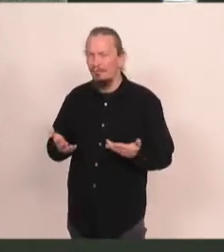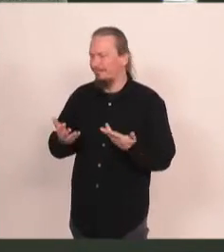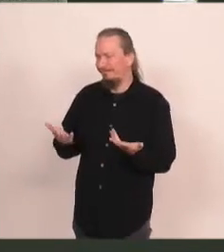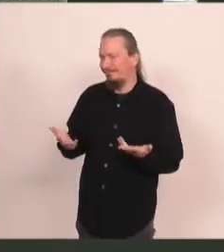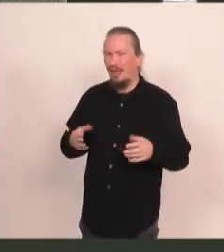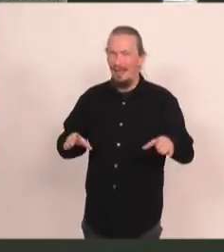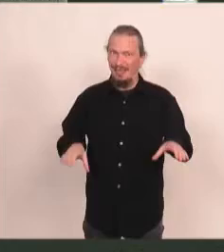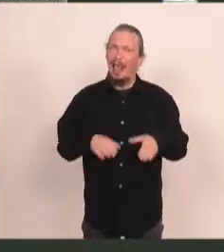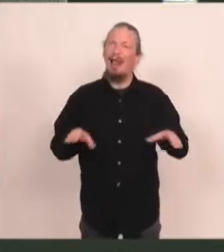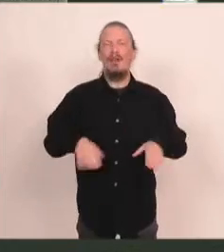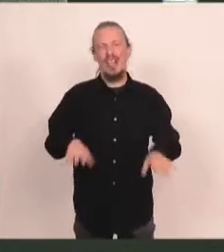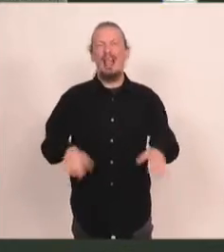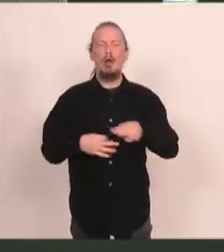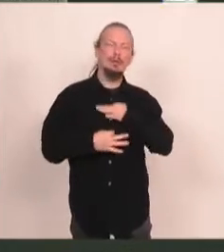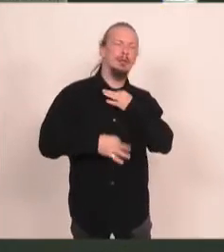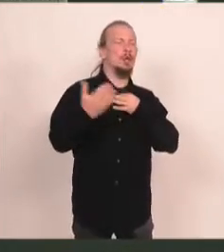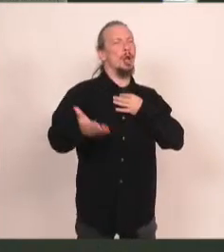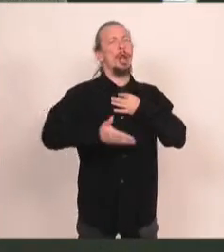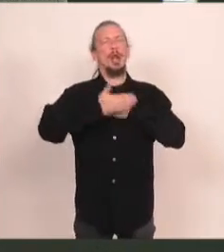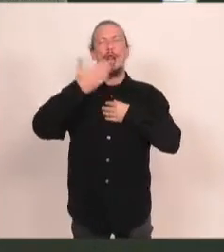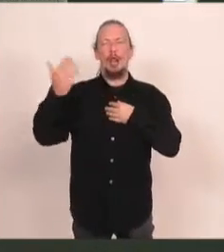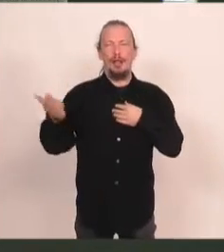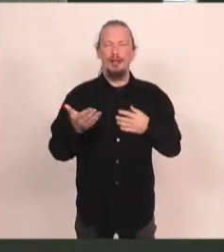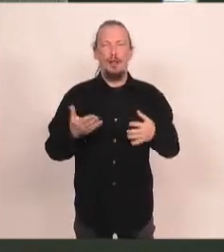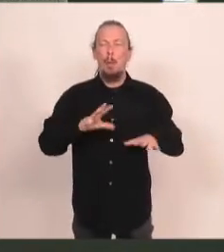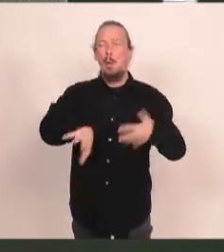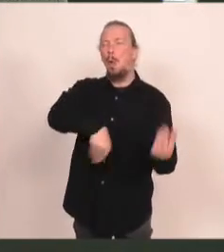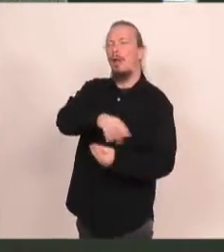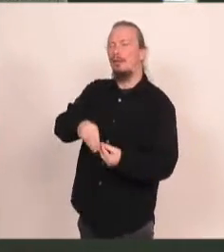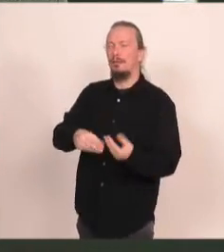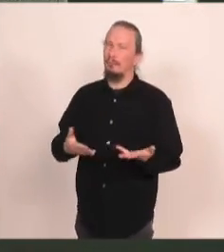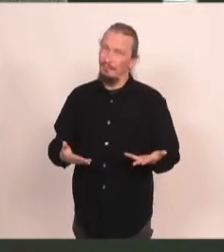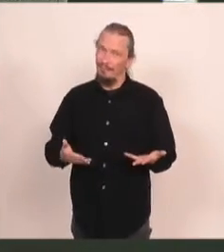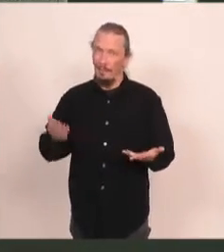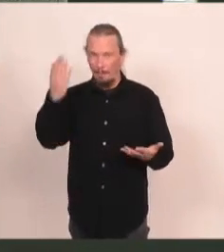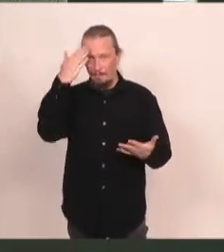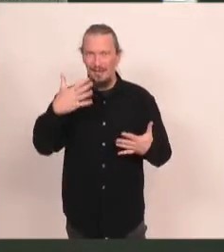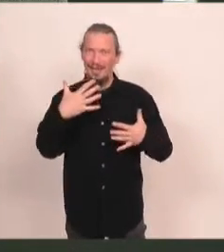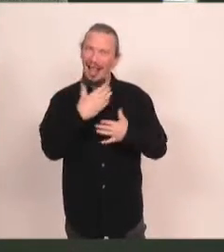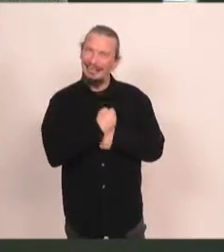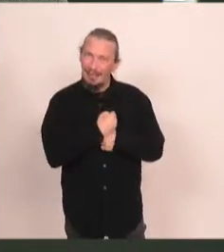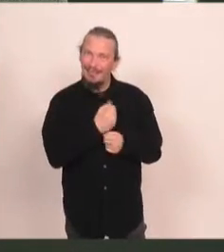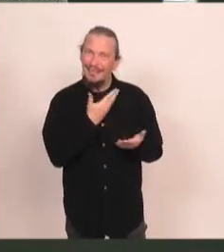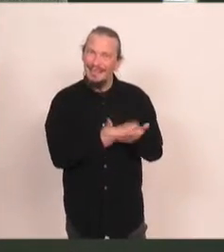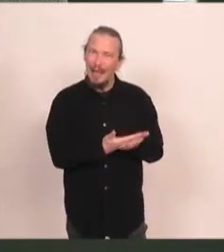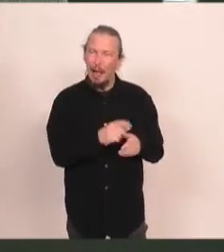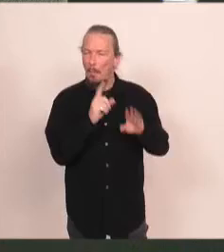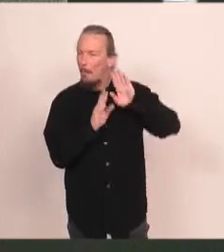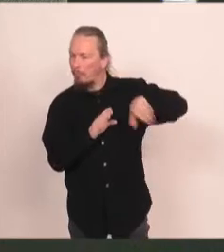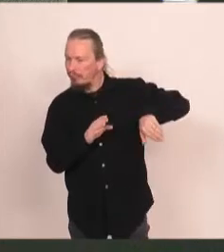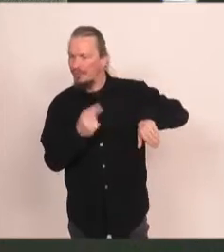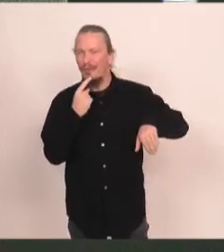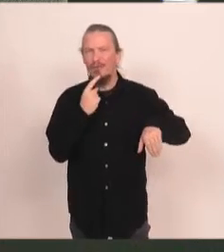La délinquance en col blanc, c'est l'appât du gain sans l'état de nécessité. Quand on la tolère, on ne peut pas vraiment dire qu'on propose des modèles positifs auprès